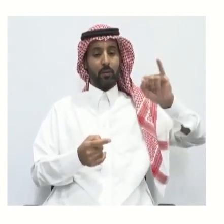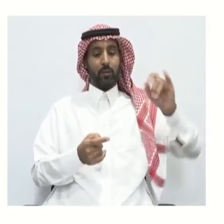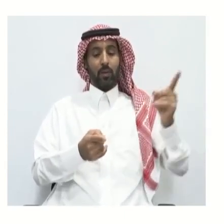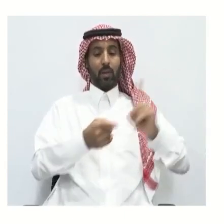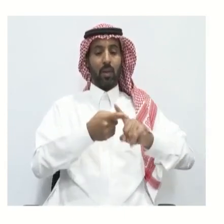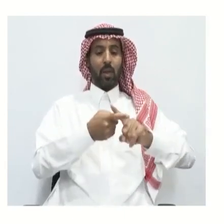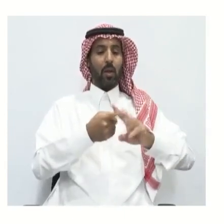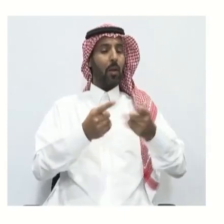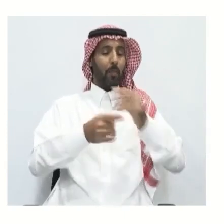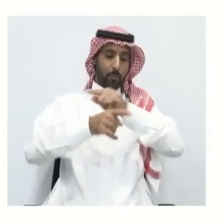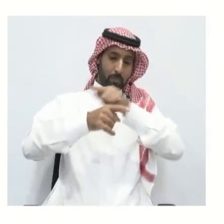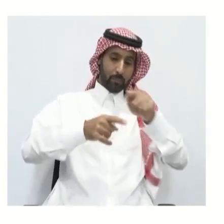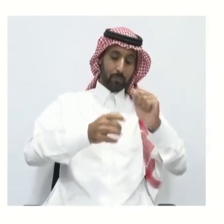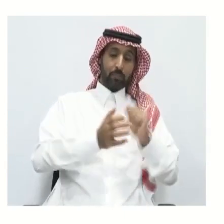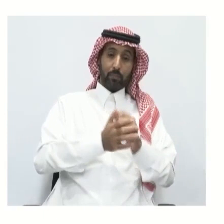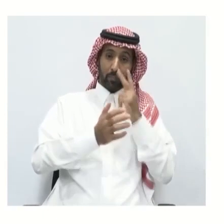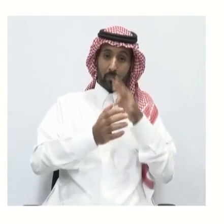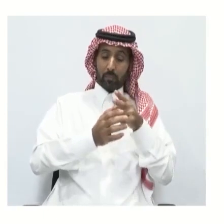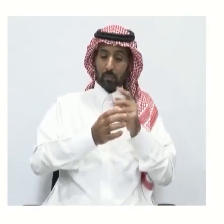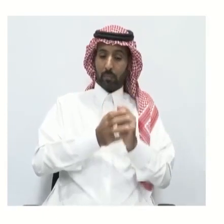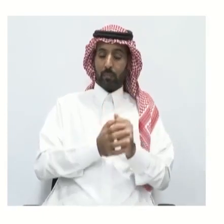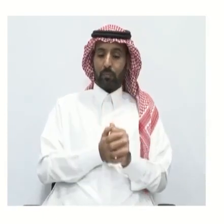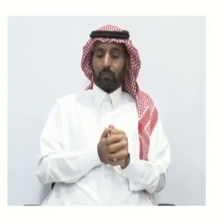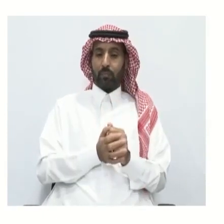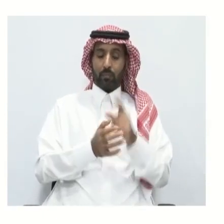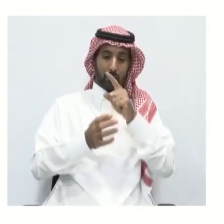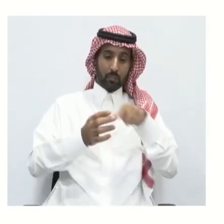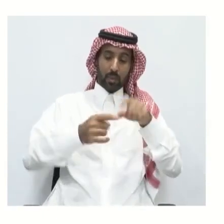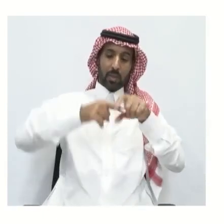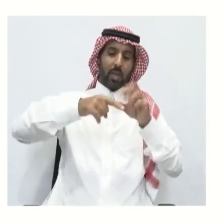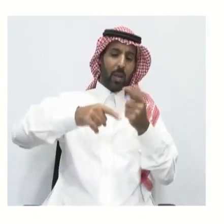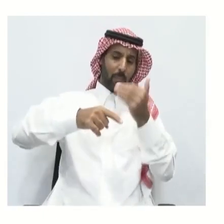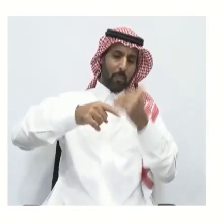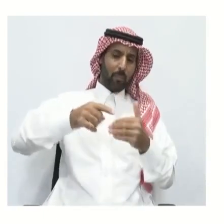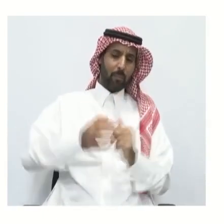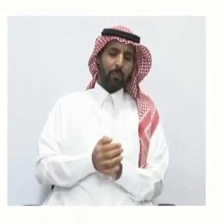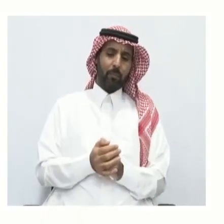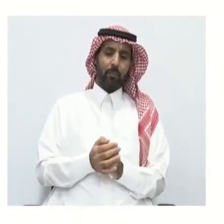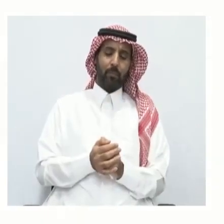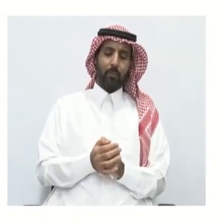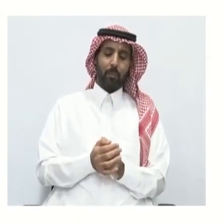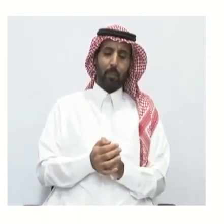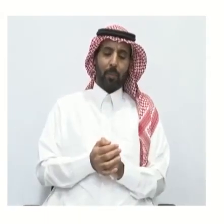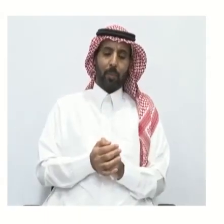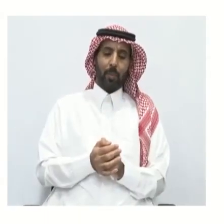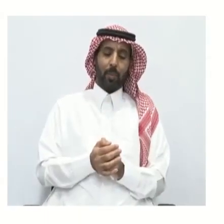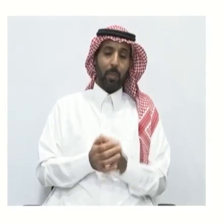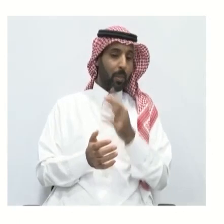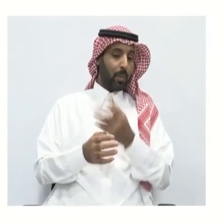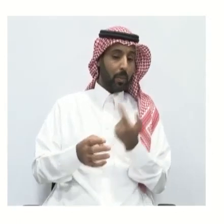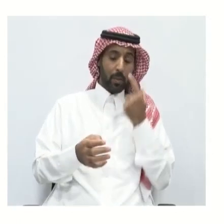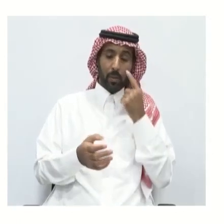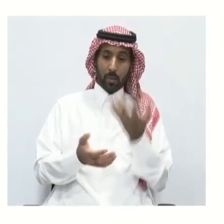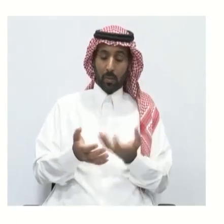لاحظ هنا مولات الزنك هنا كتله الزنك وهنا مقسومه على مولات الزنك اذا حساب